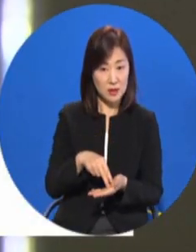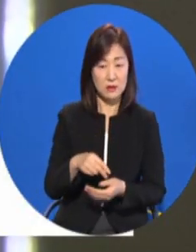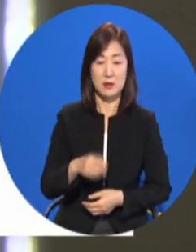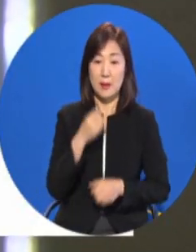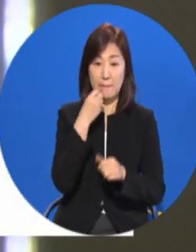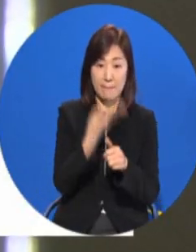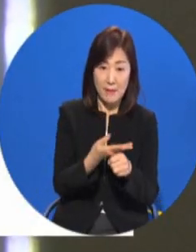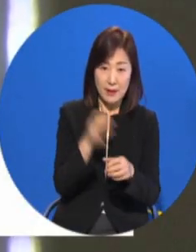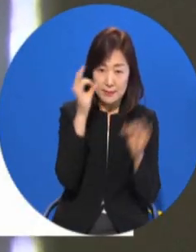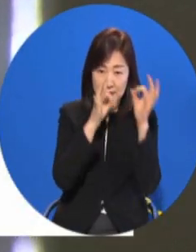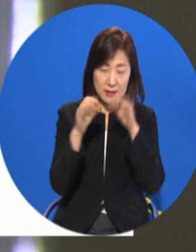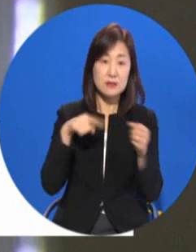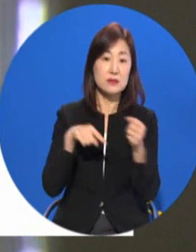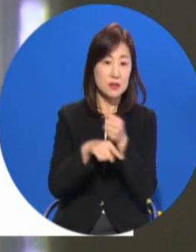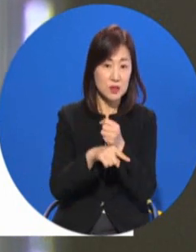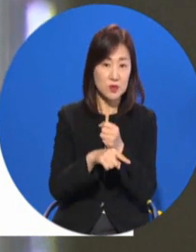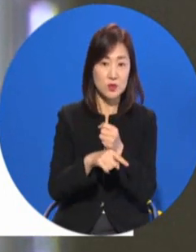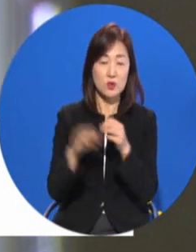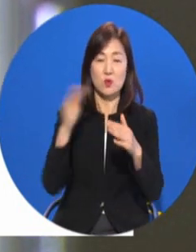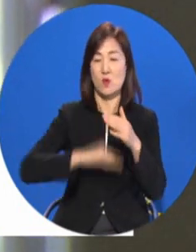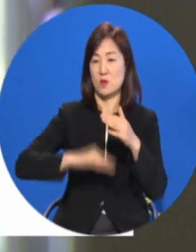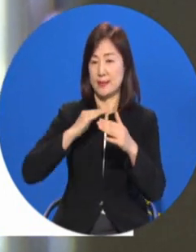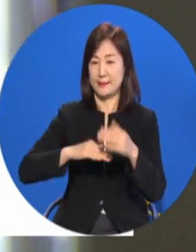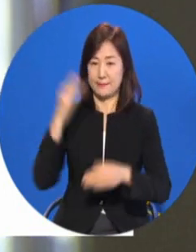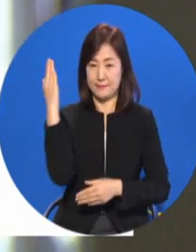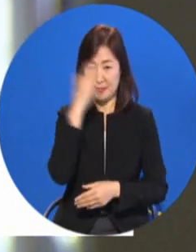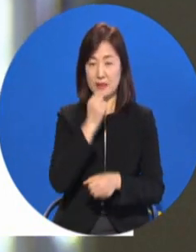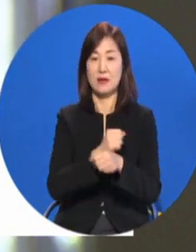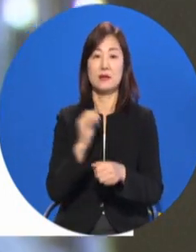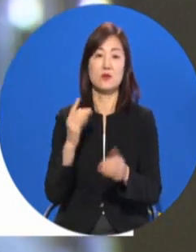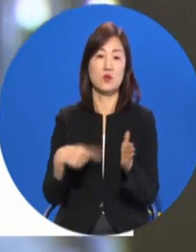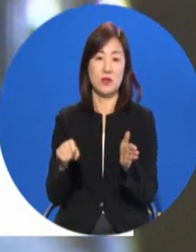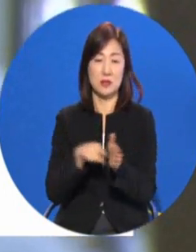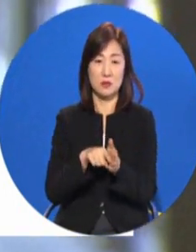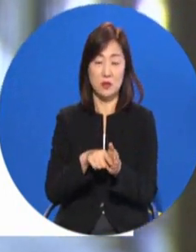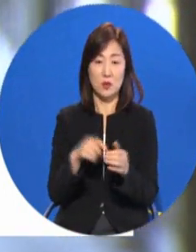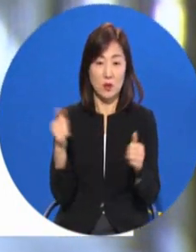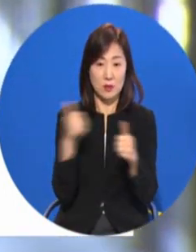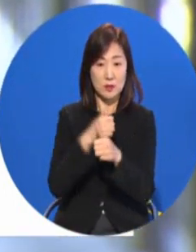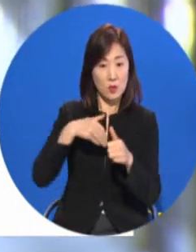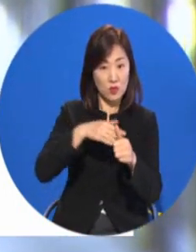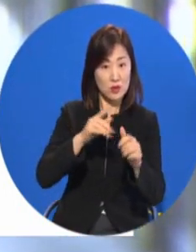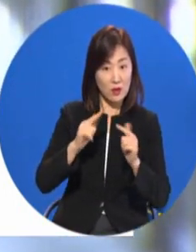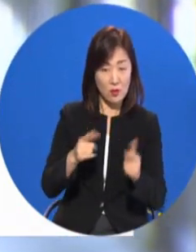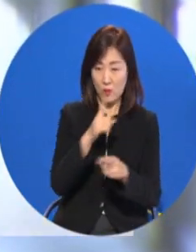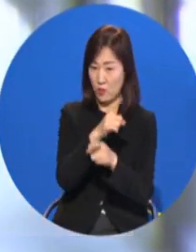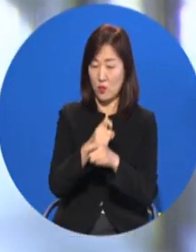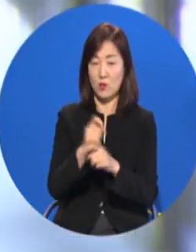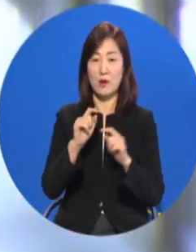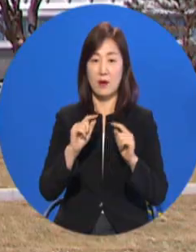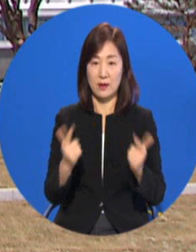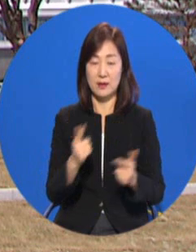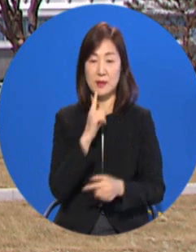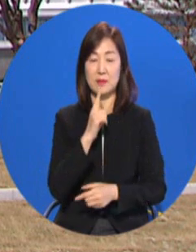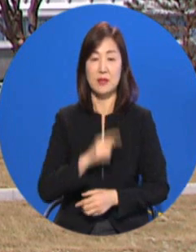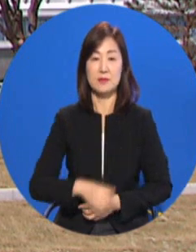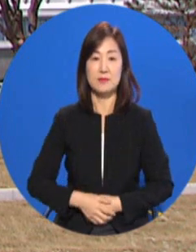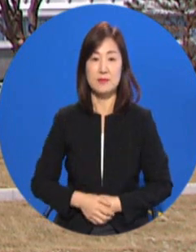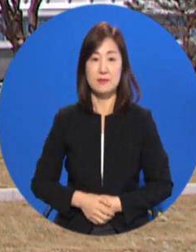확립 차원이 며 인사발령 도 자세한 측 안 인사 별이 었을 뻔 보복성 이 아니라고 해명했습니다